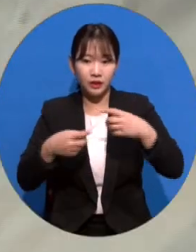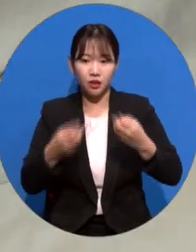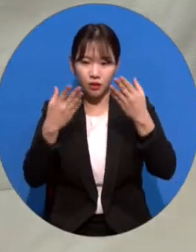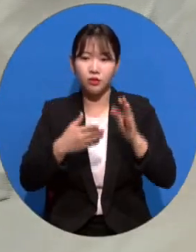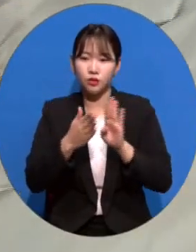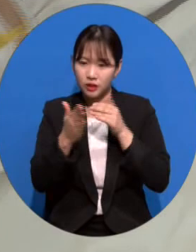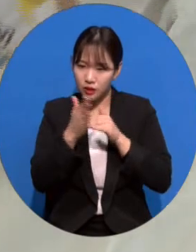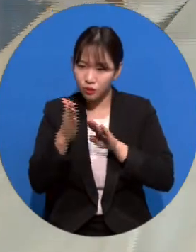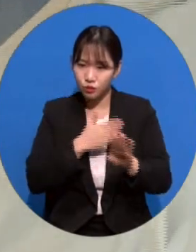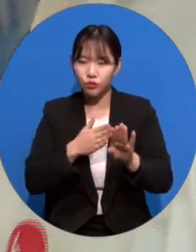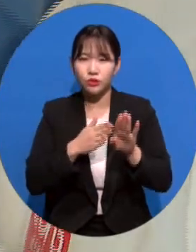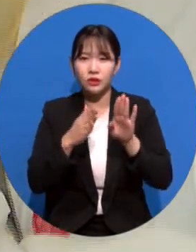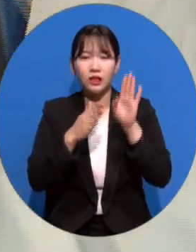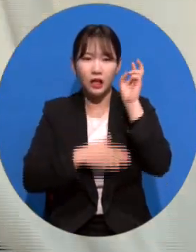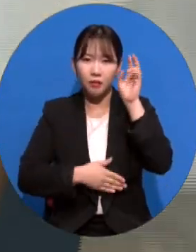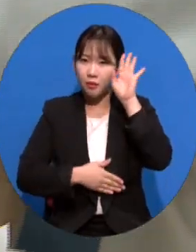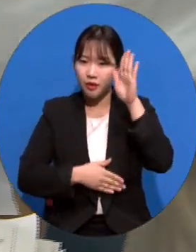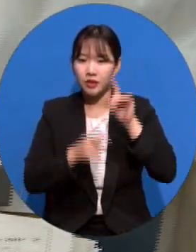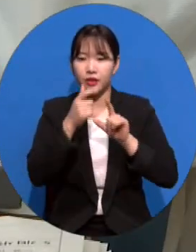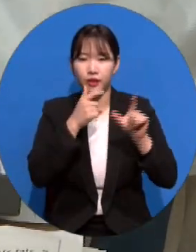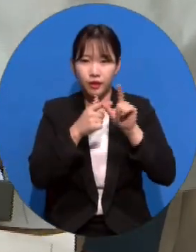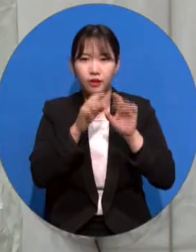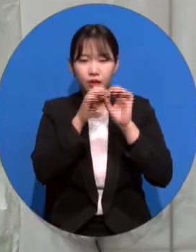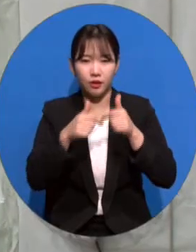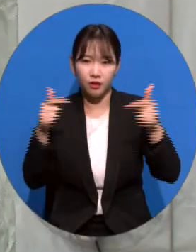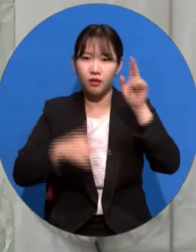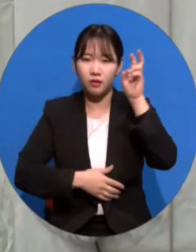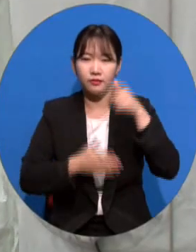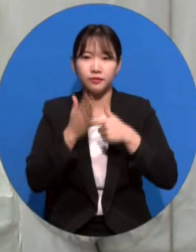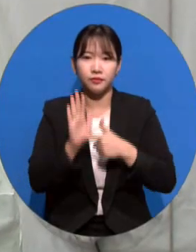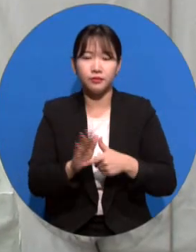여파로 당분간 확산세가 이어질 것으로 내다봤습니다. MBC 뉴스 김한수입니다.